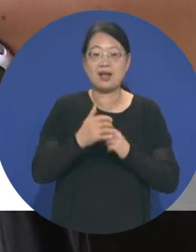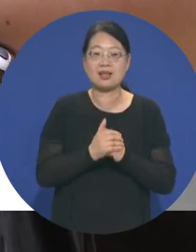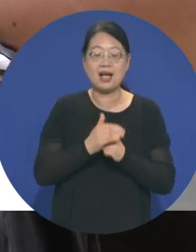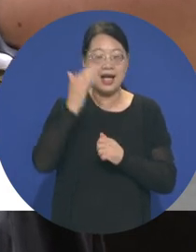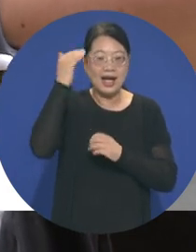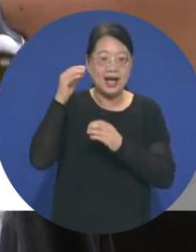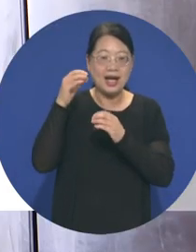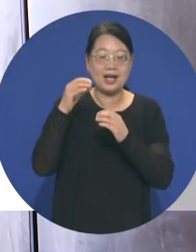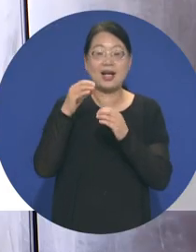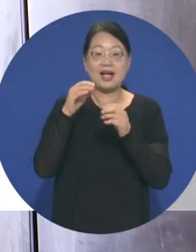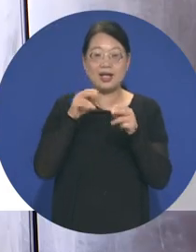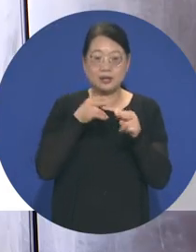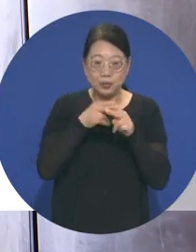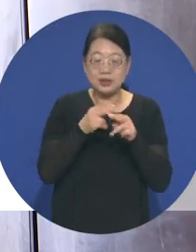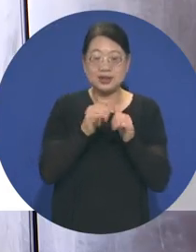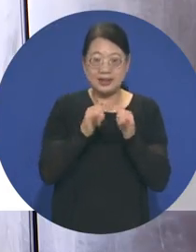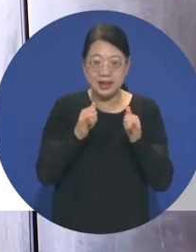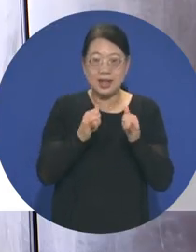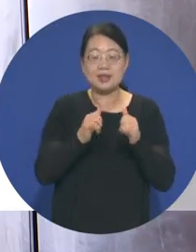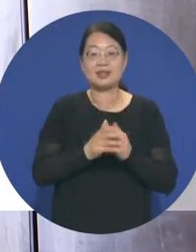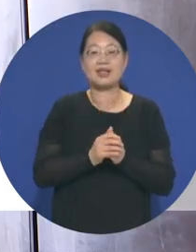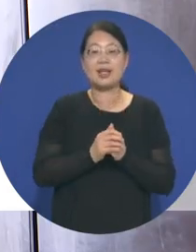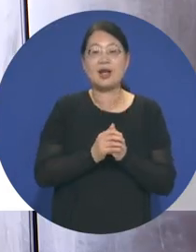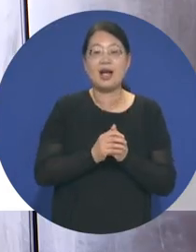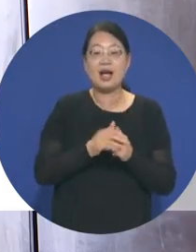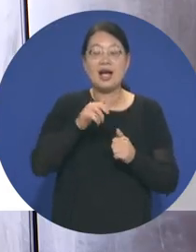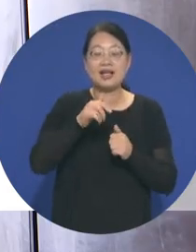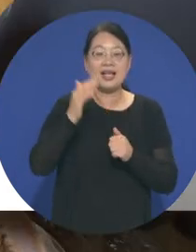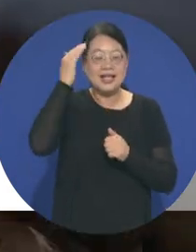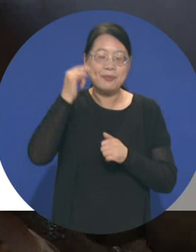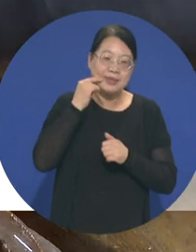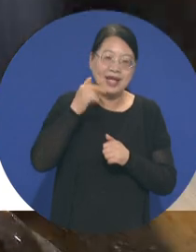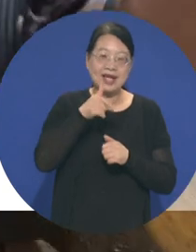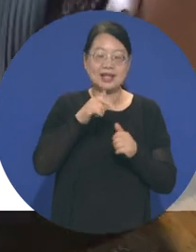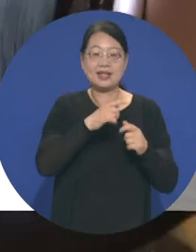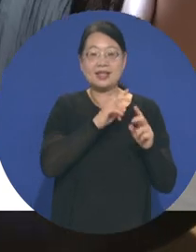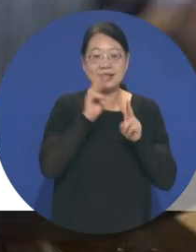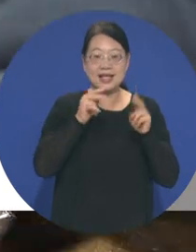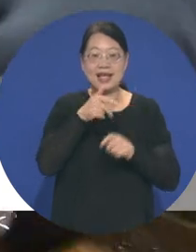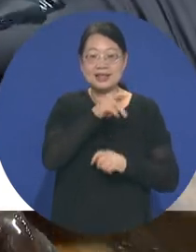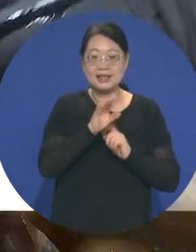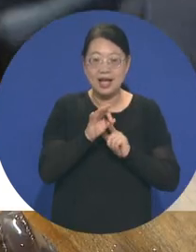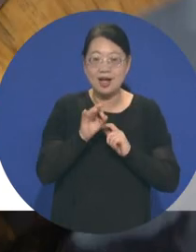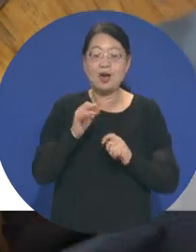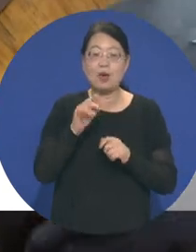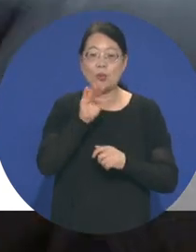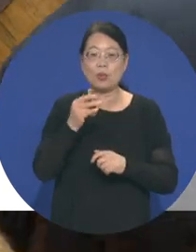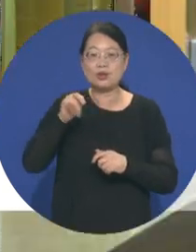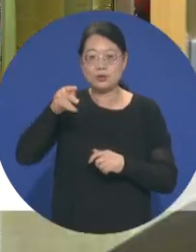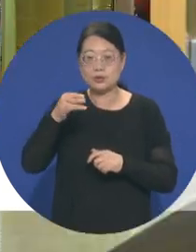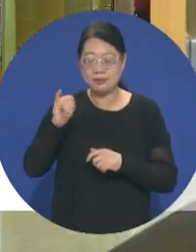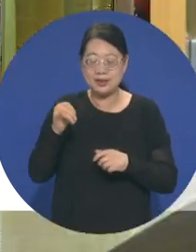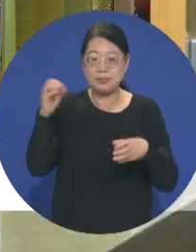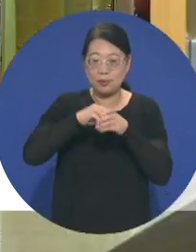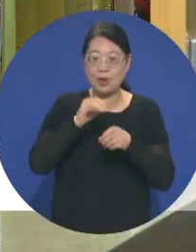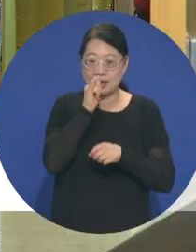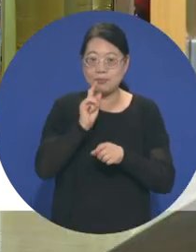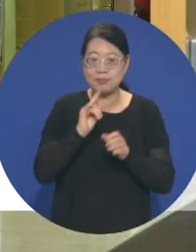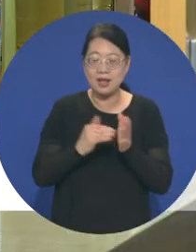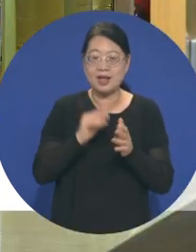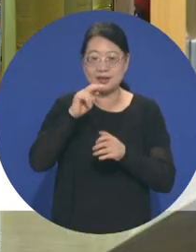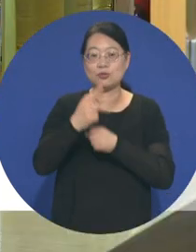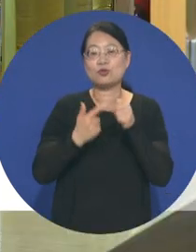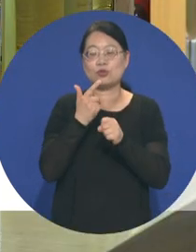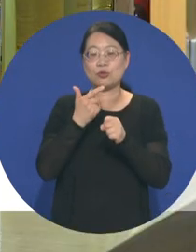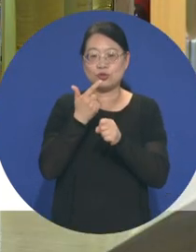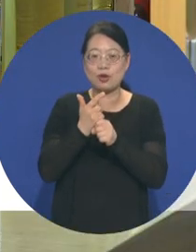조리 기능장의 비법이 담긴 간장게장, 보리굴비 한상 차림이 특징인 것으로 22년 역사의 노포입니다. 안산시 대부도의